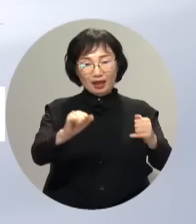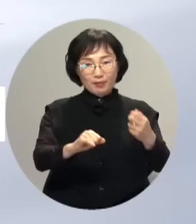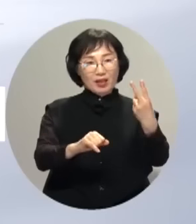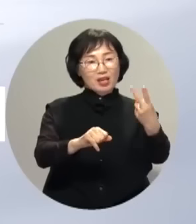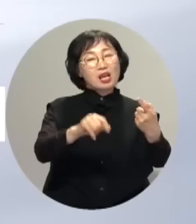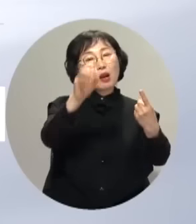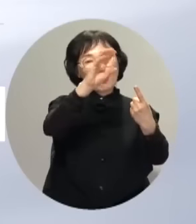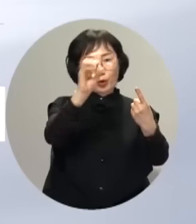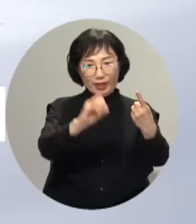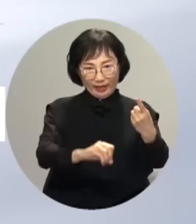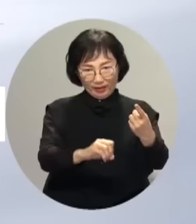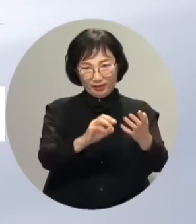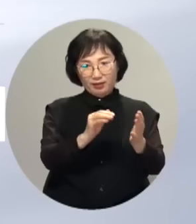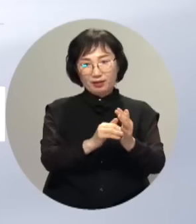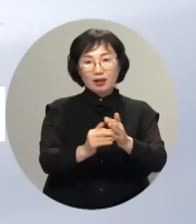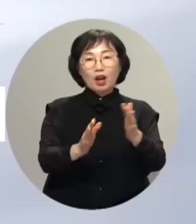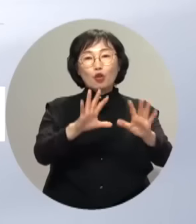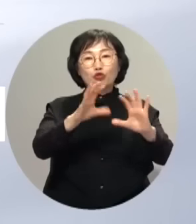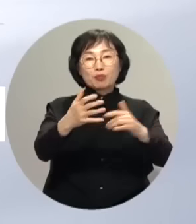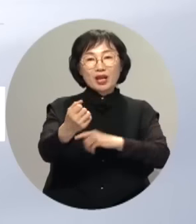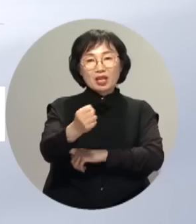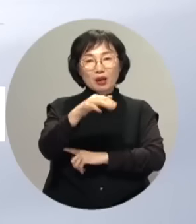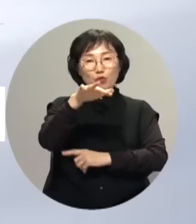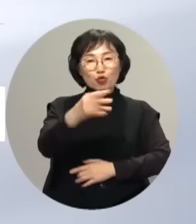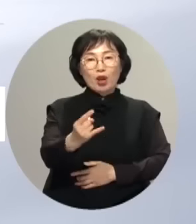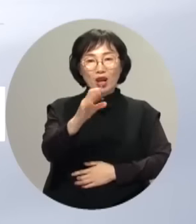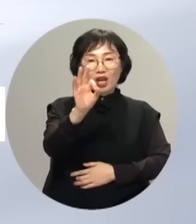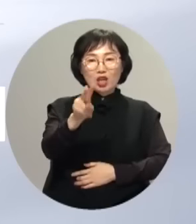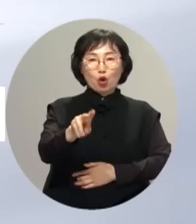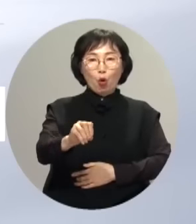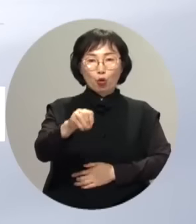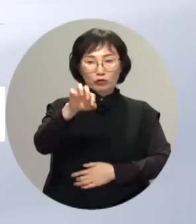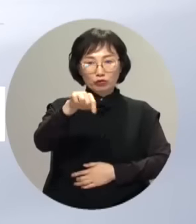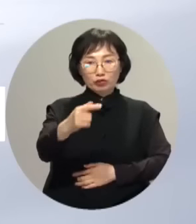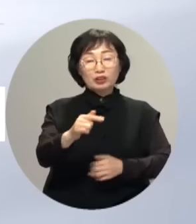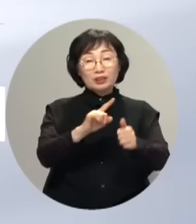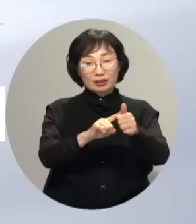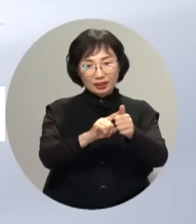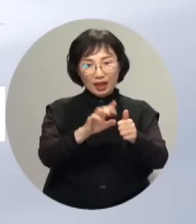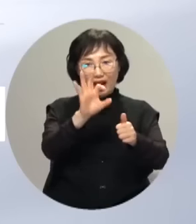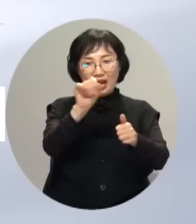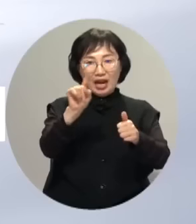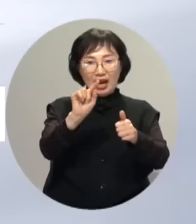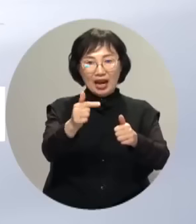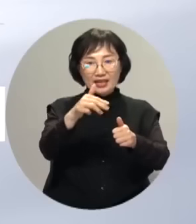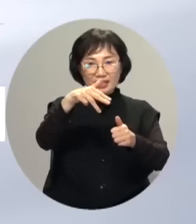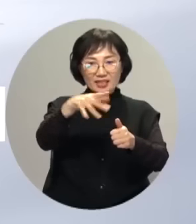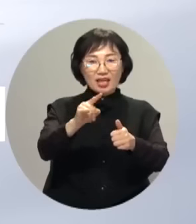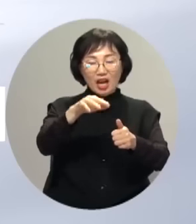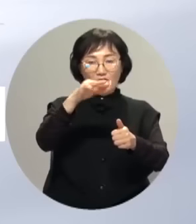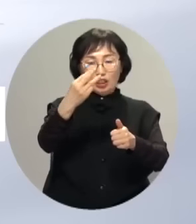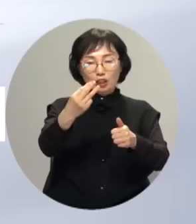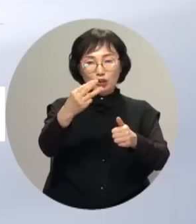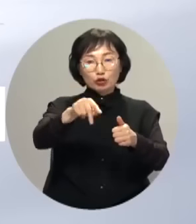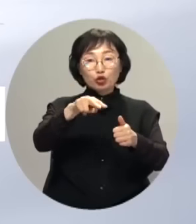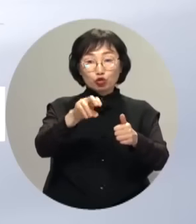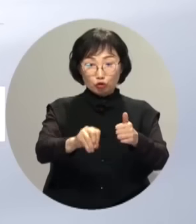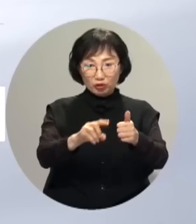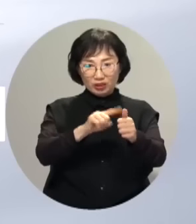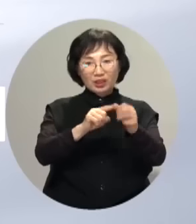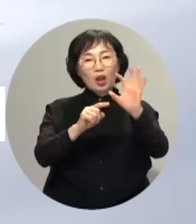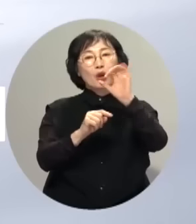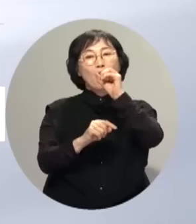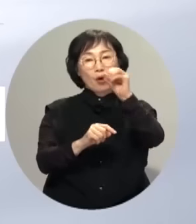감사는 1% 국민의 힘 최용훈 전직 교사와 무소속 안재윤 파이 코퍼레이션 대표는 0%